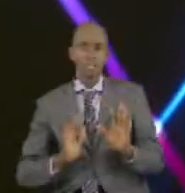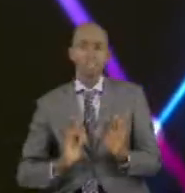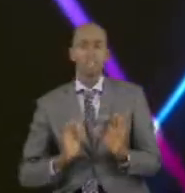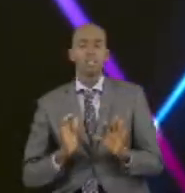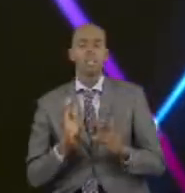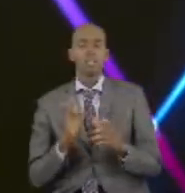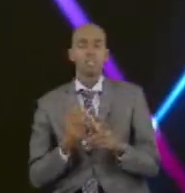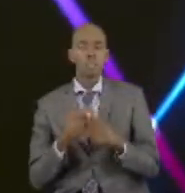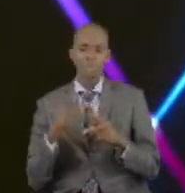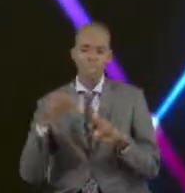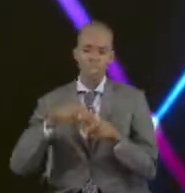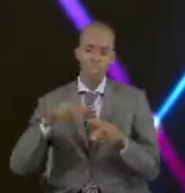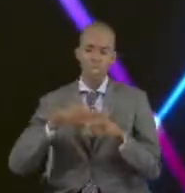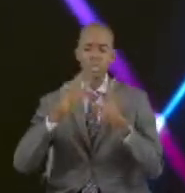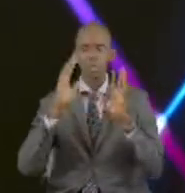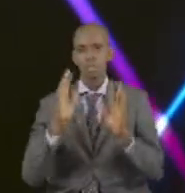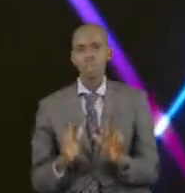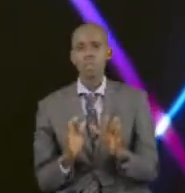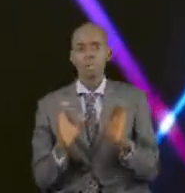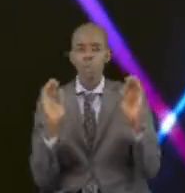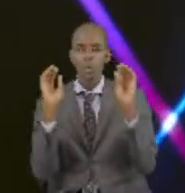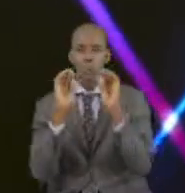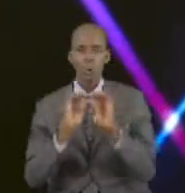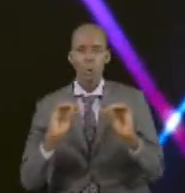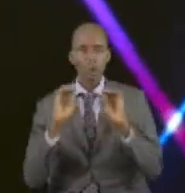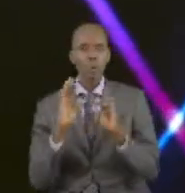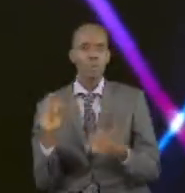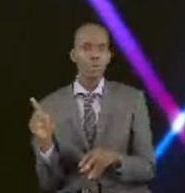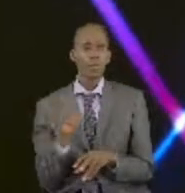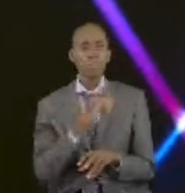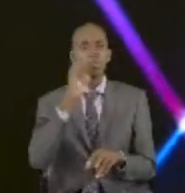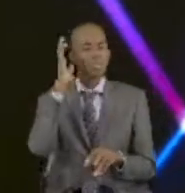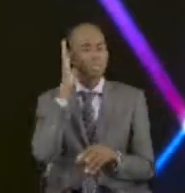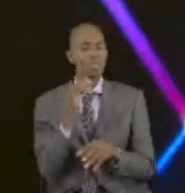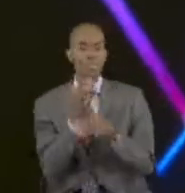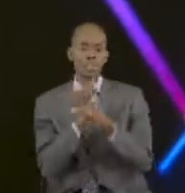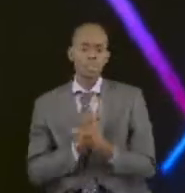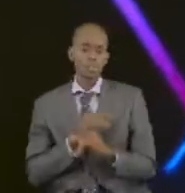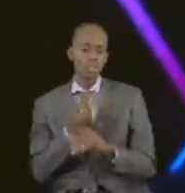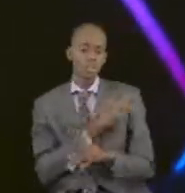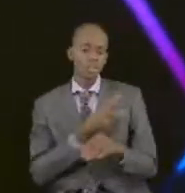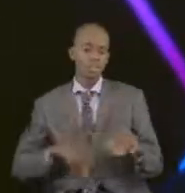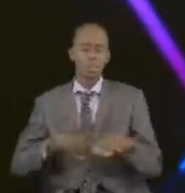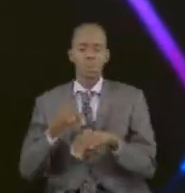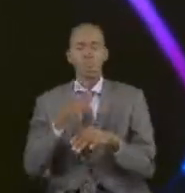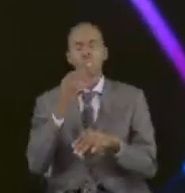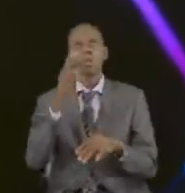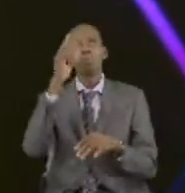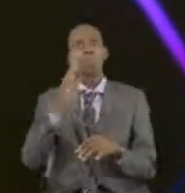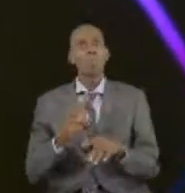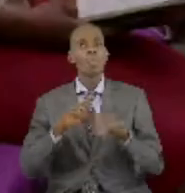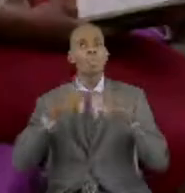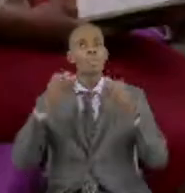eux ni les ravisseurs n'hériteront le royaume de dieu mais